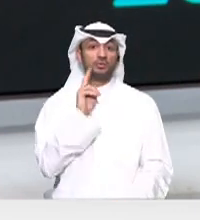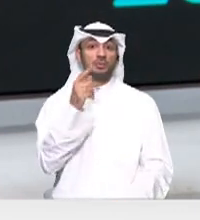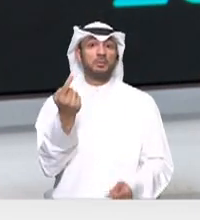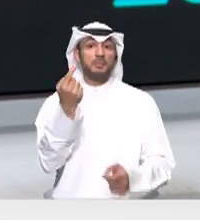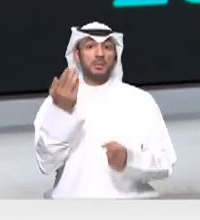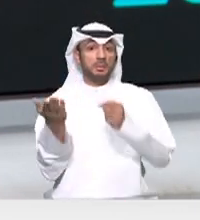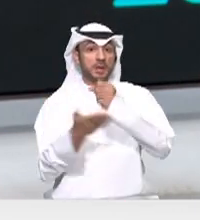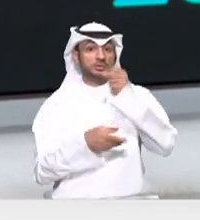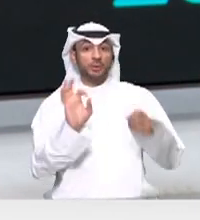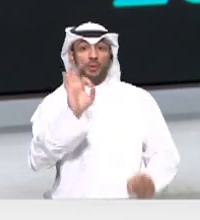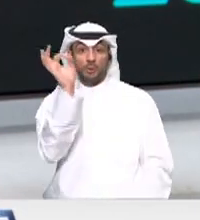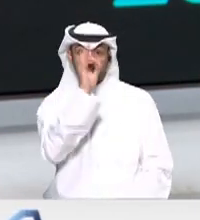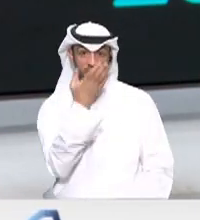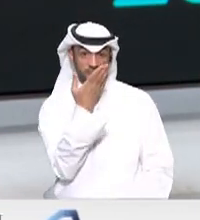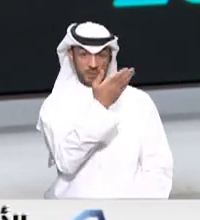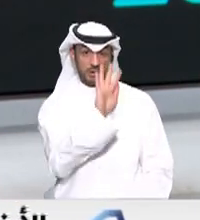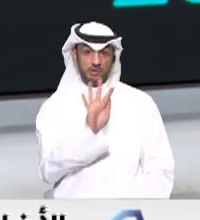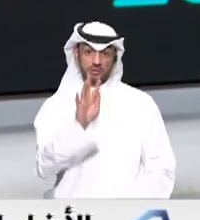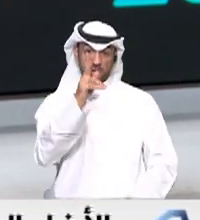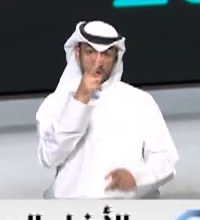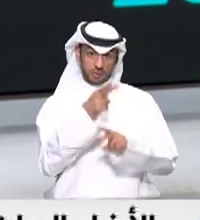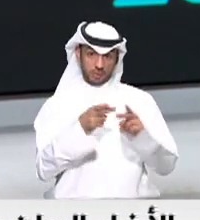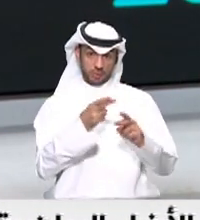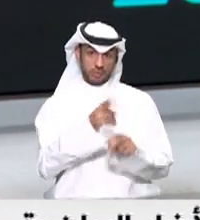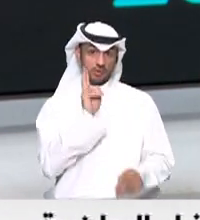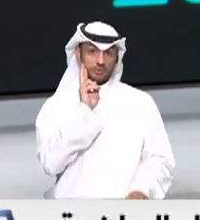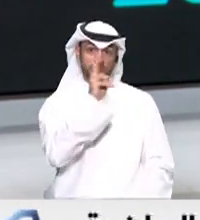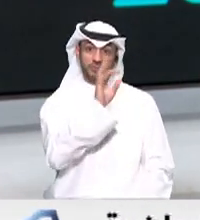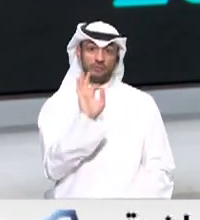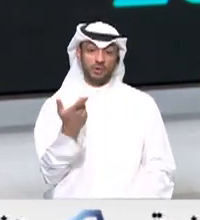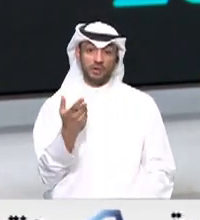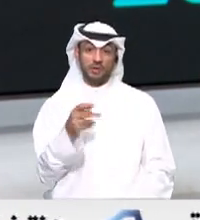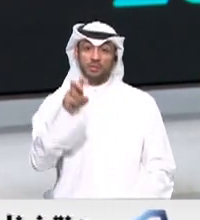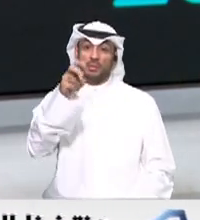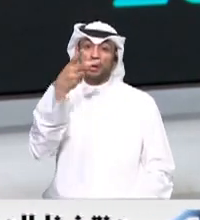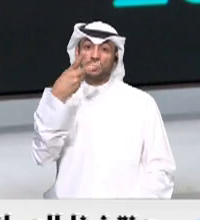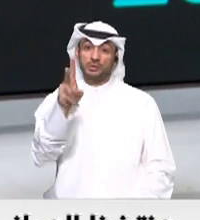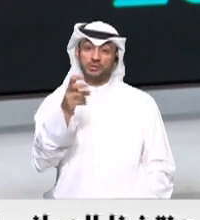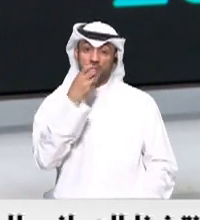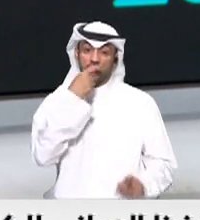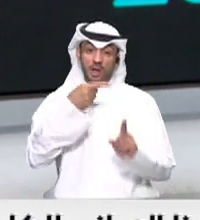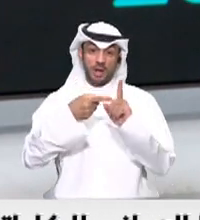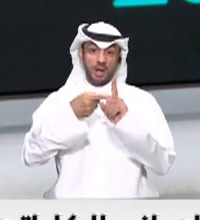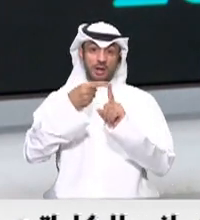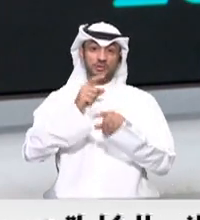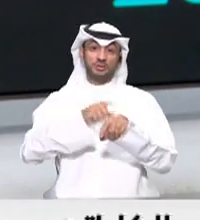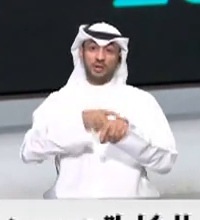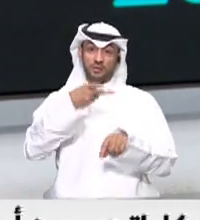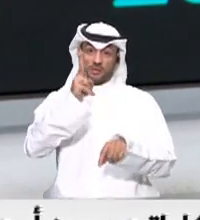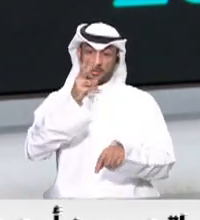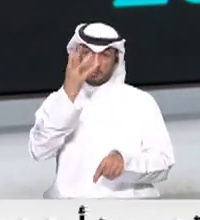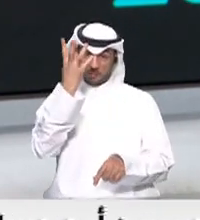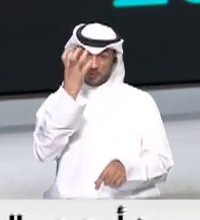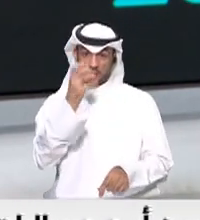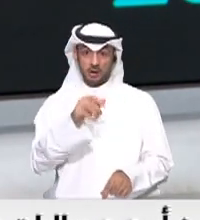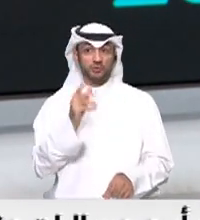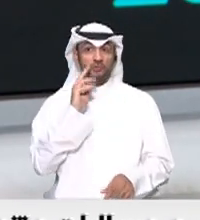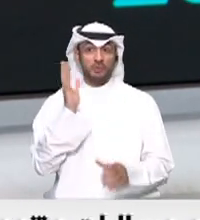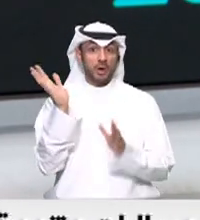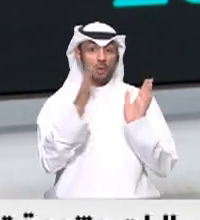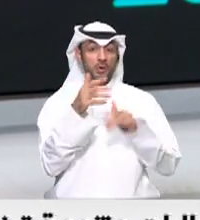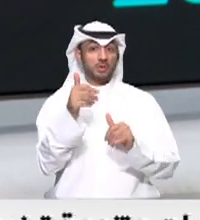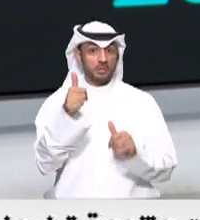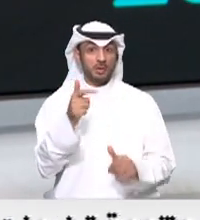طبعا مزارع الوفره وشمال الكويت ايضا مزار العبدلي 28 درجه مئويه على الساعه 12 الاجواء راح تكون معتدله باذن الله حتى